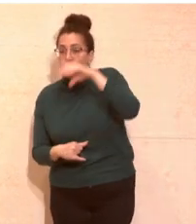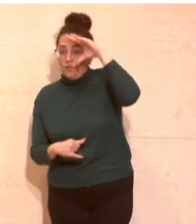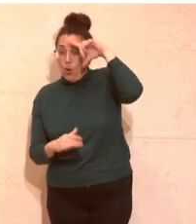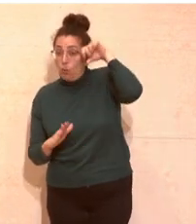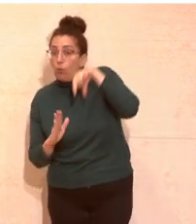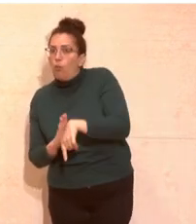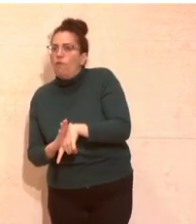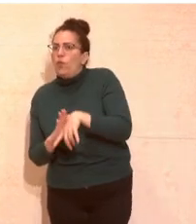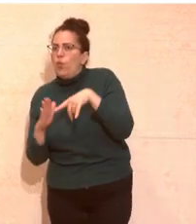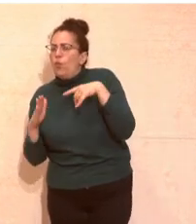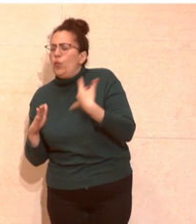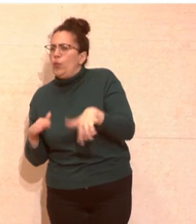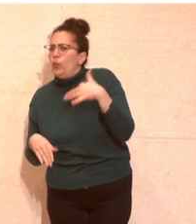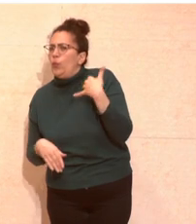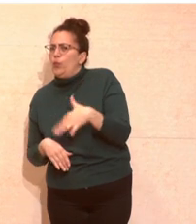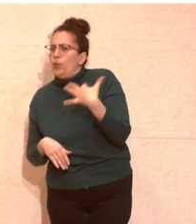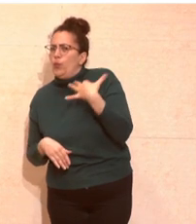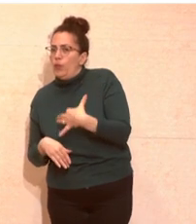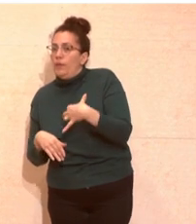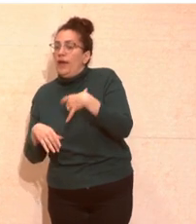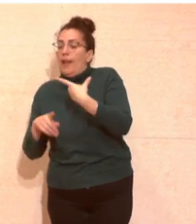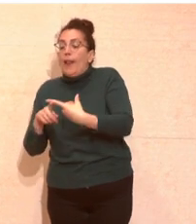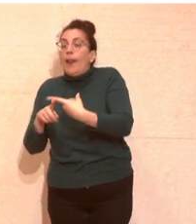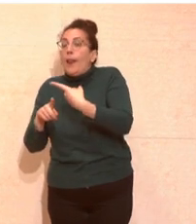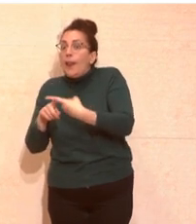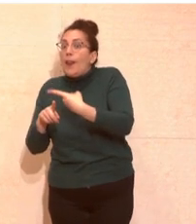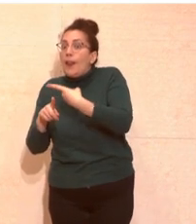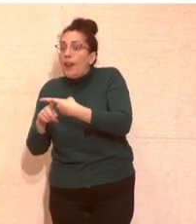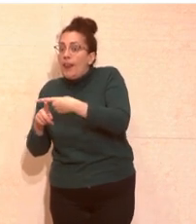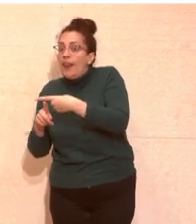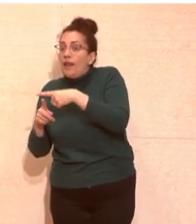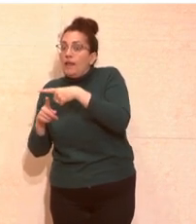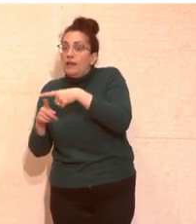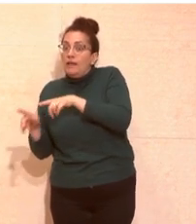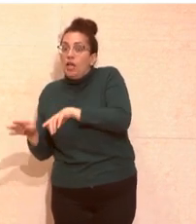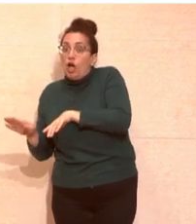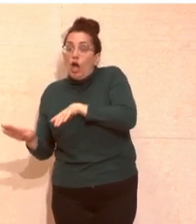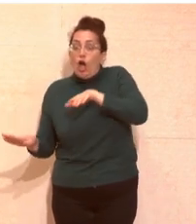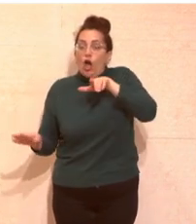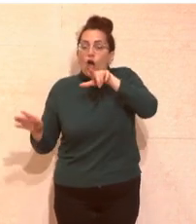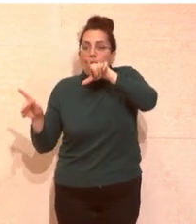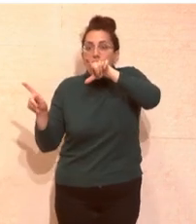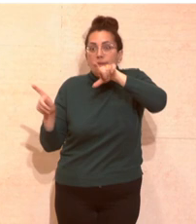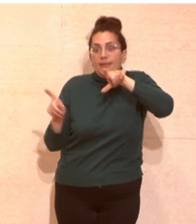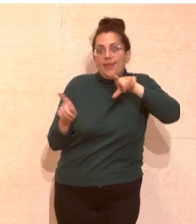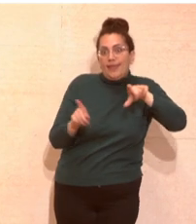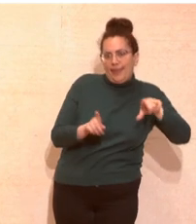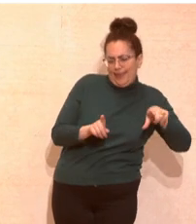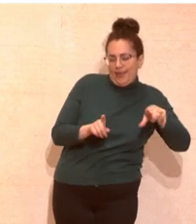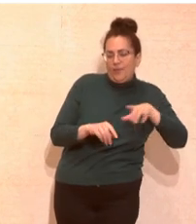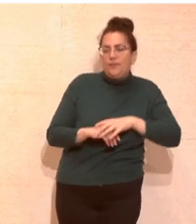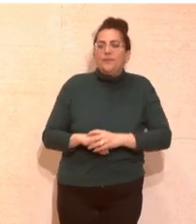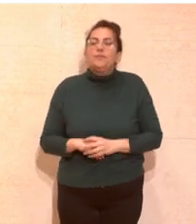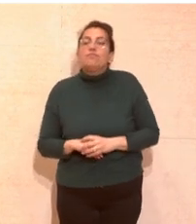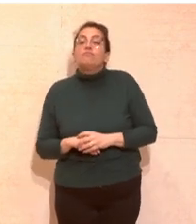profond qui va commencer à se réduire ensuite chez l'adolescent. Et ces stades de